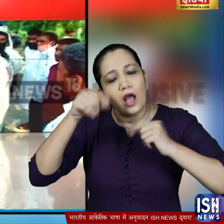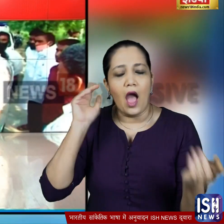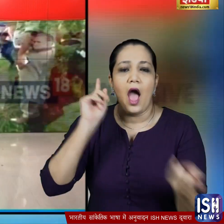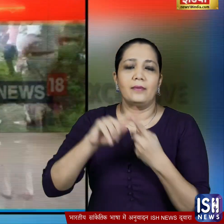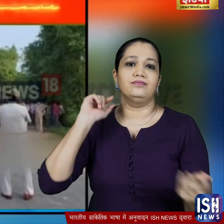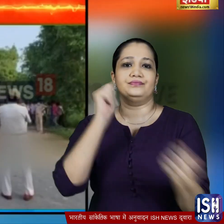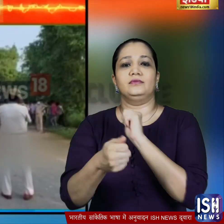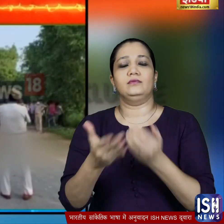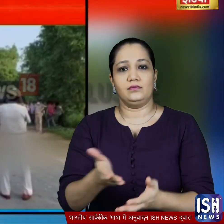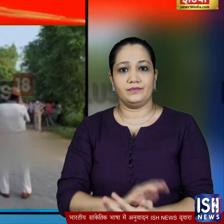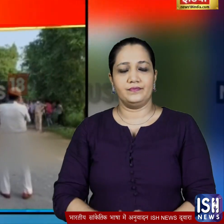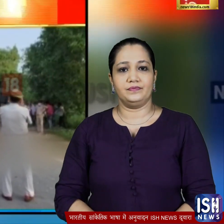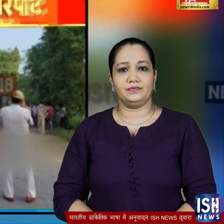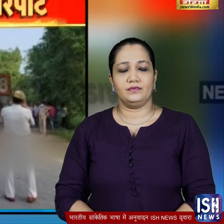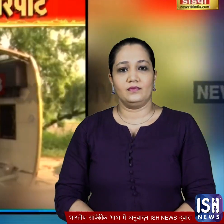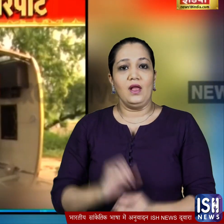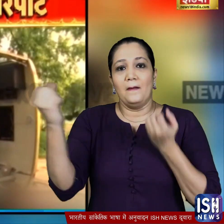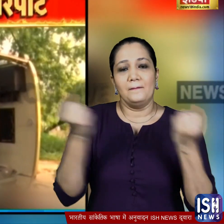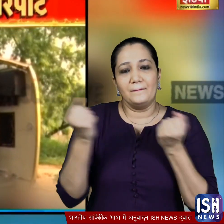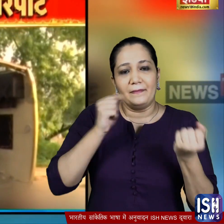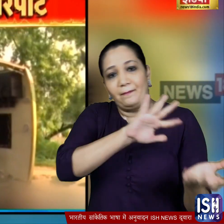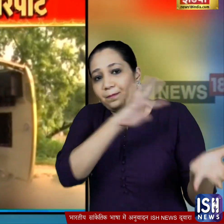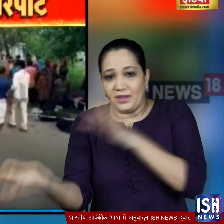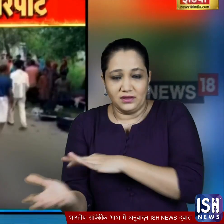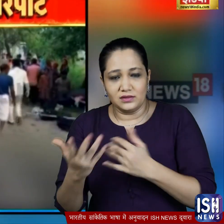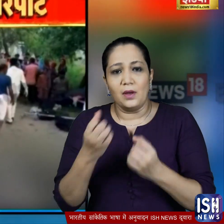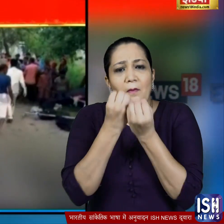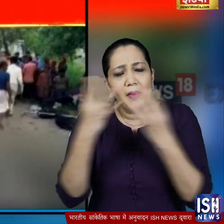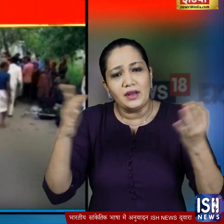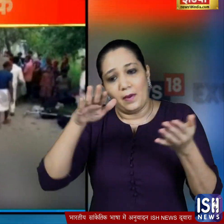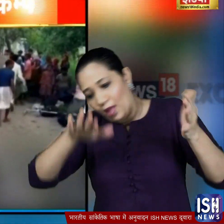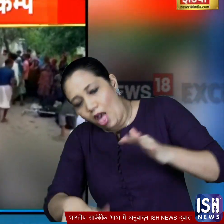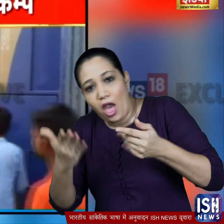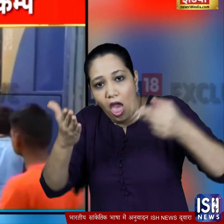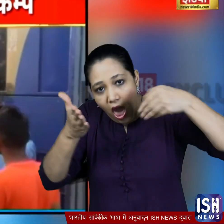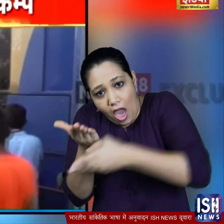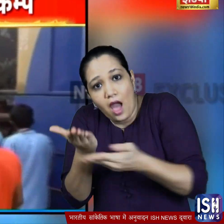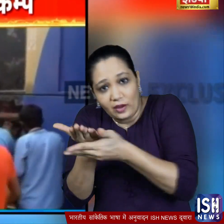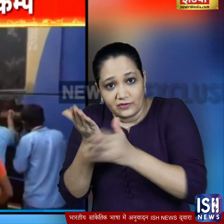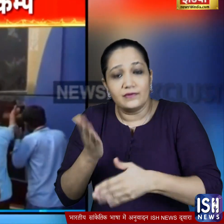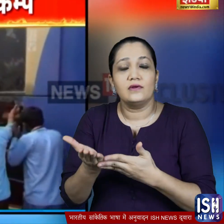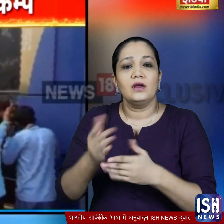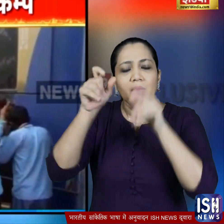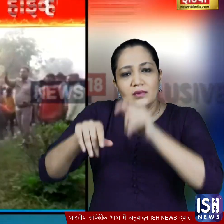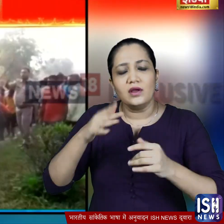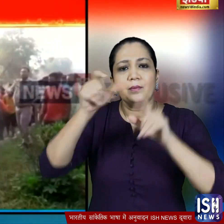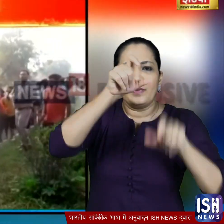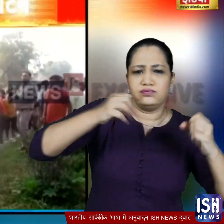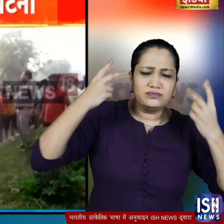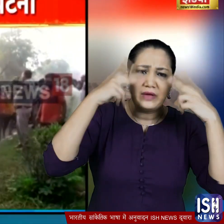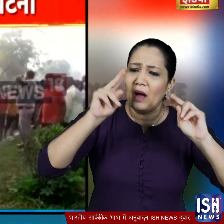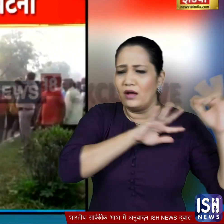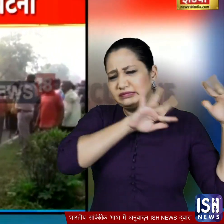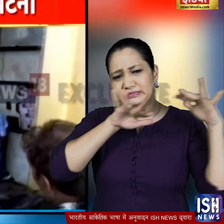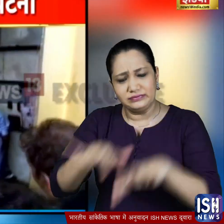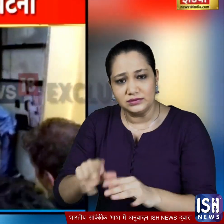हुआ, जिससे वो बस सड़क पर पलट गई और कई लोग उसके नीचे दब गए। हादसे की जानकारी मिलते ही आसपास के कुछ लोग